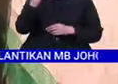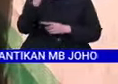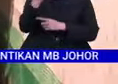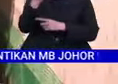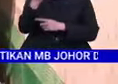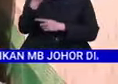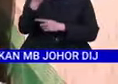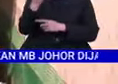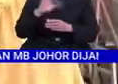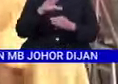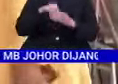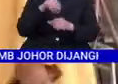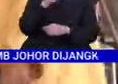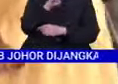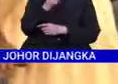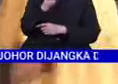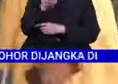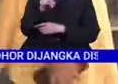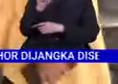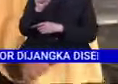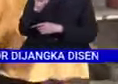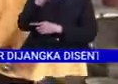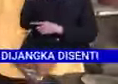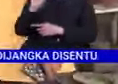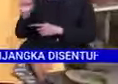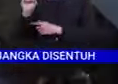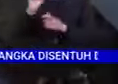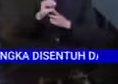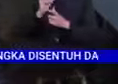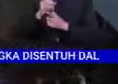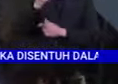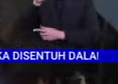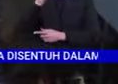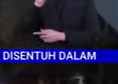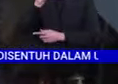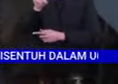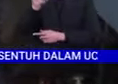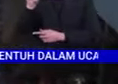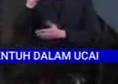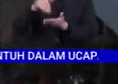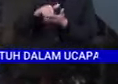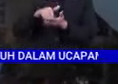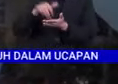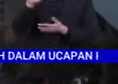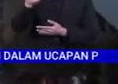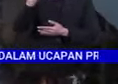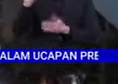melibatkan sebanyak 46 perpuluhan 100/200 27500